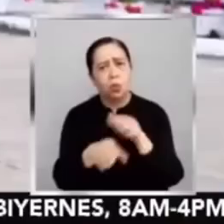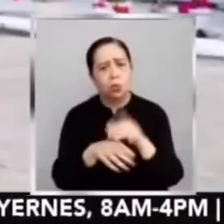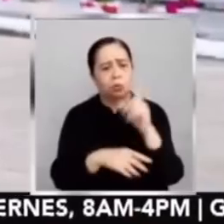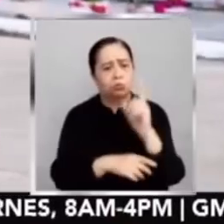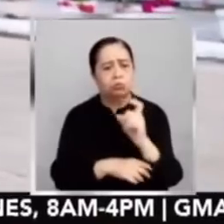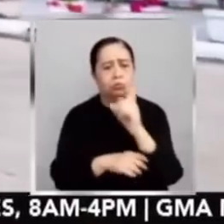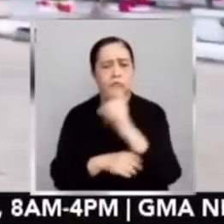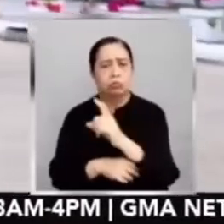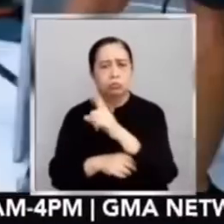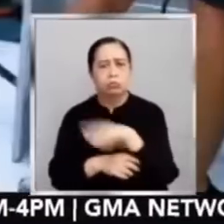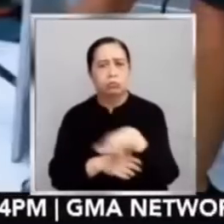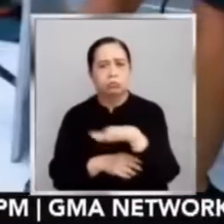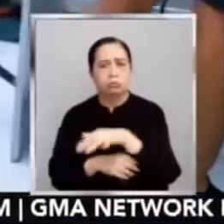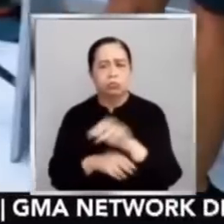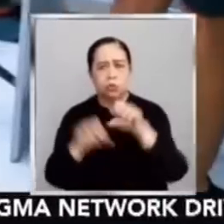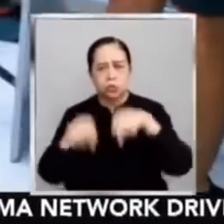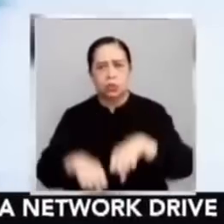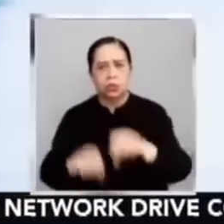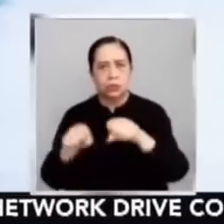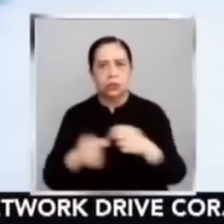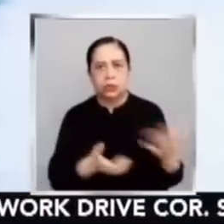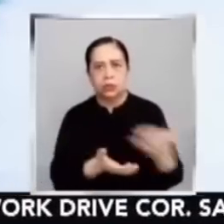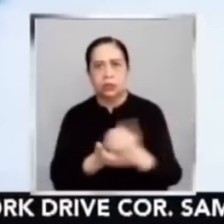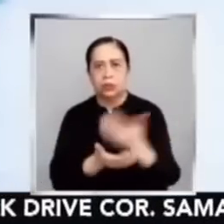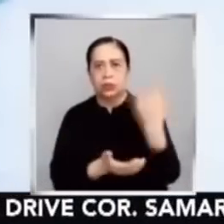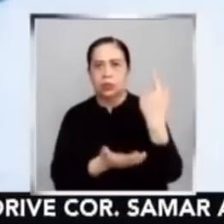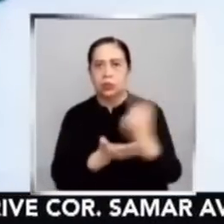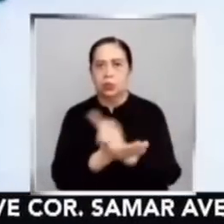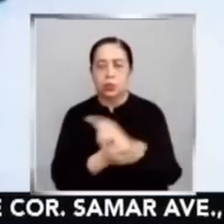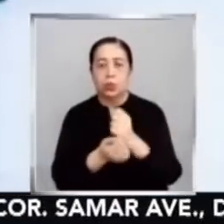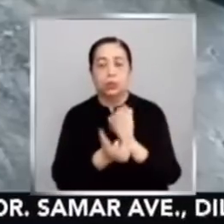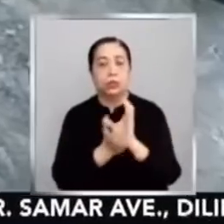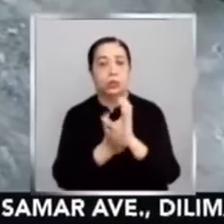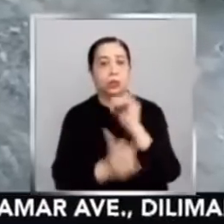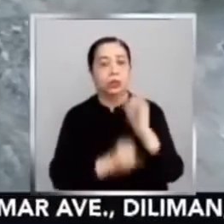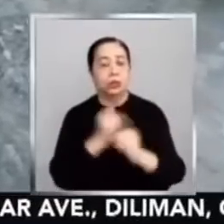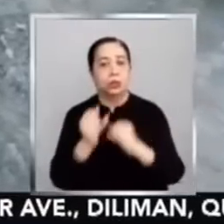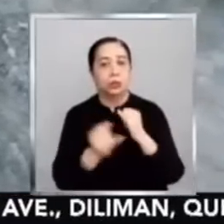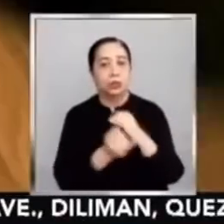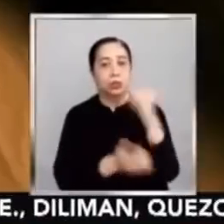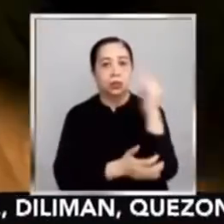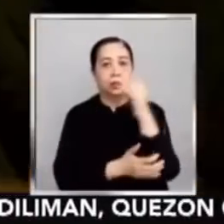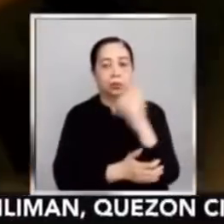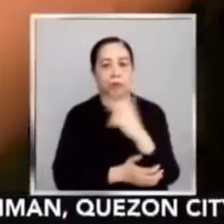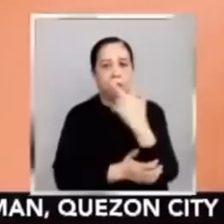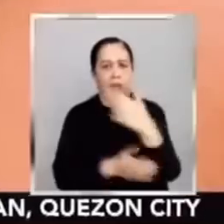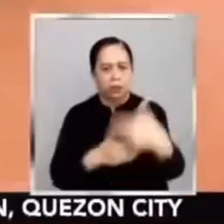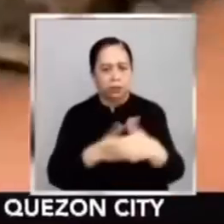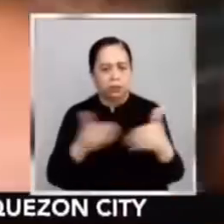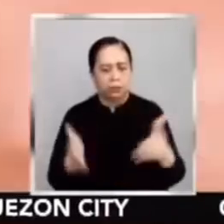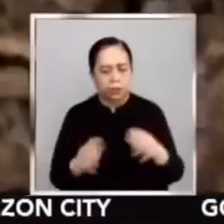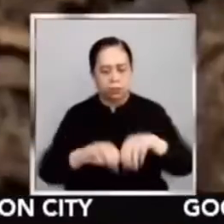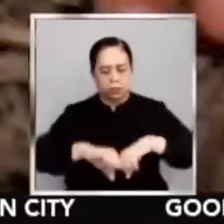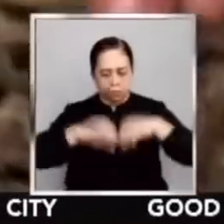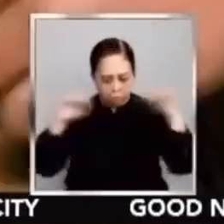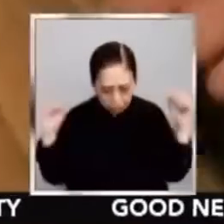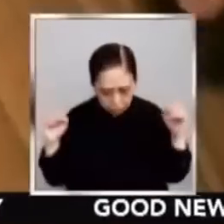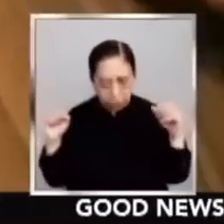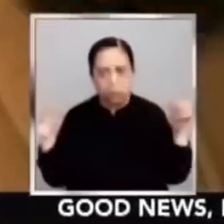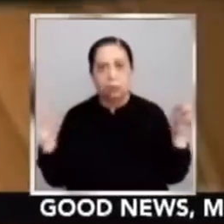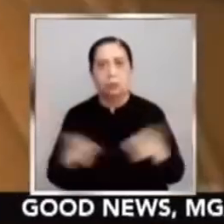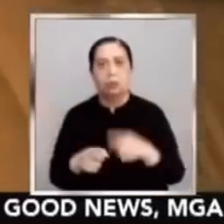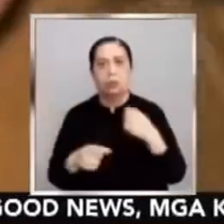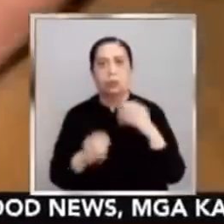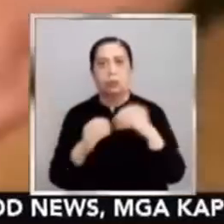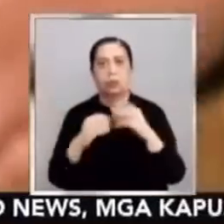karagatan? Nasa bat nito lamang nakaraang linggo sa Zamboanga International Airport ang tatlong kaong ito nang buksan. Dito tumambad ang mahigit